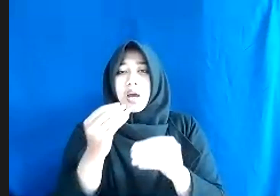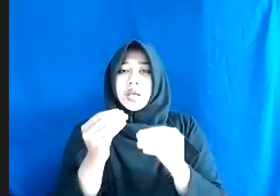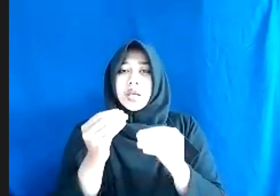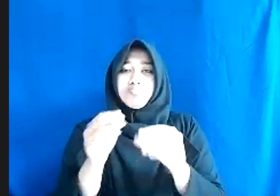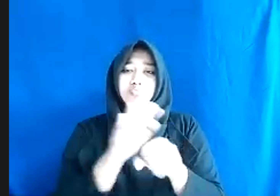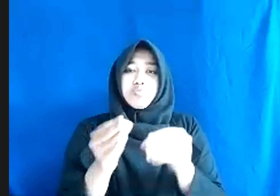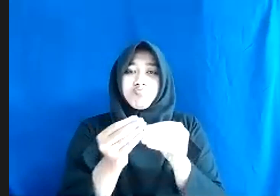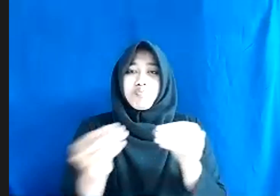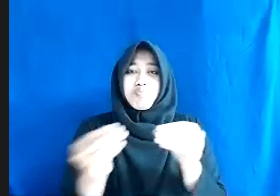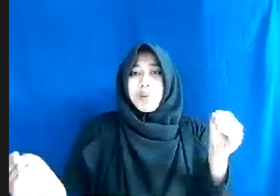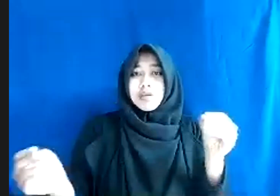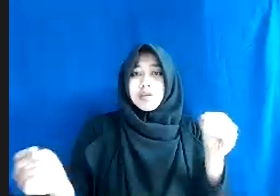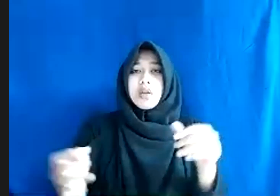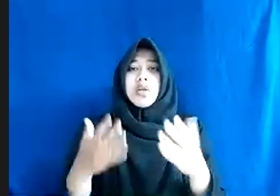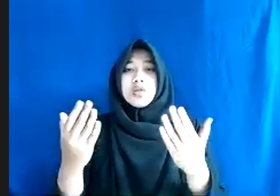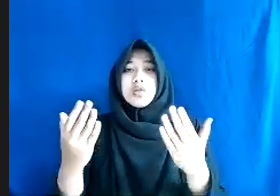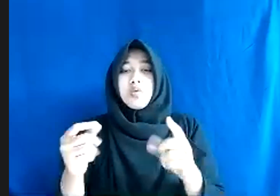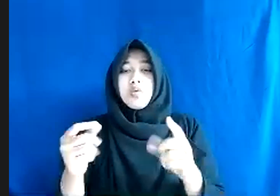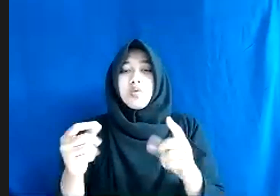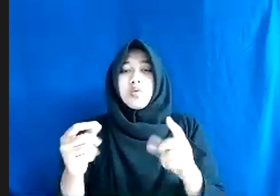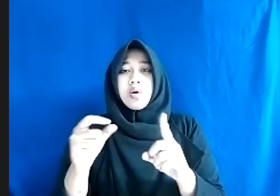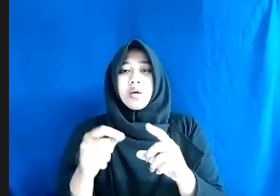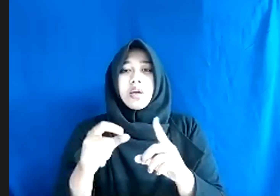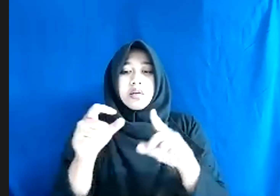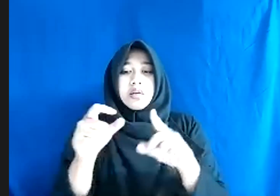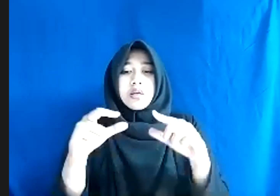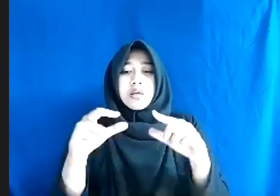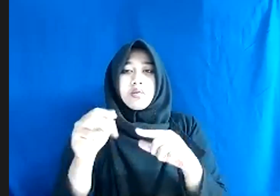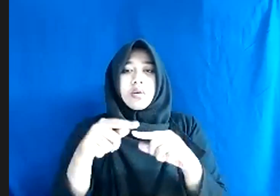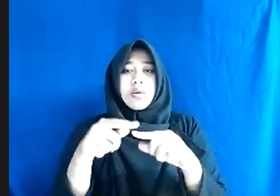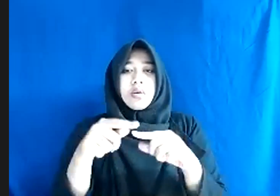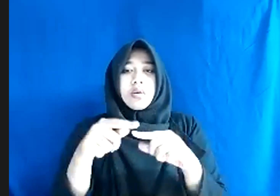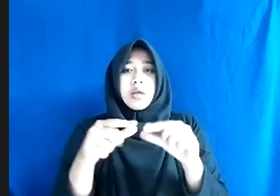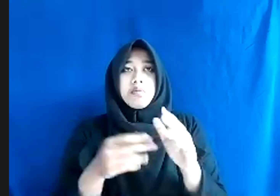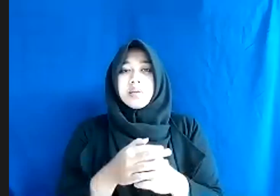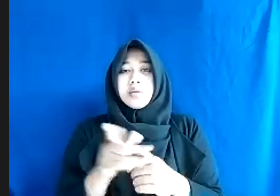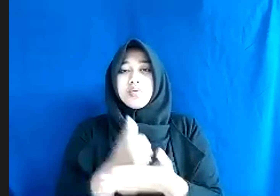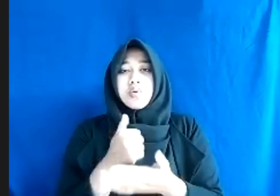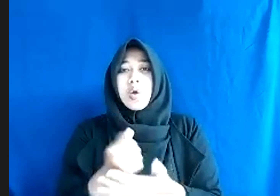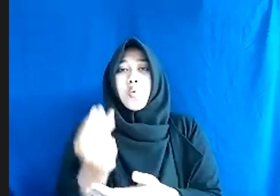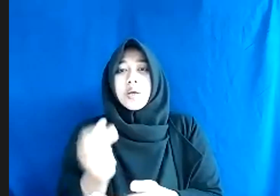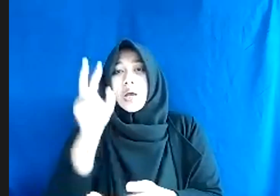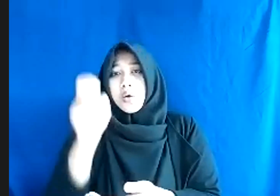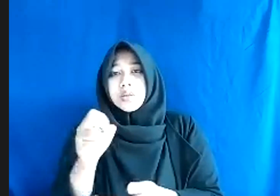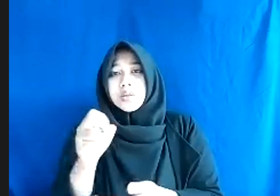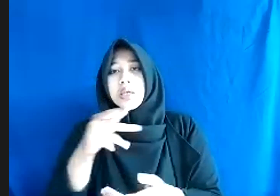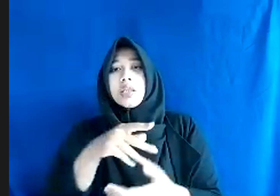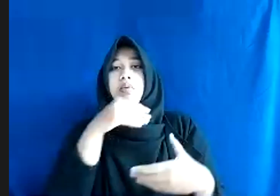tidak kemana-mana, karena sesungguhnya itu adalah uang yang seharusnya kita manfaatkan sebesar-besarnya untuk kemakmuran rakyat, bukan